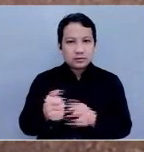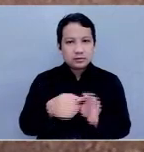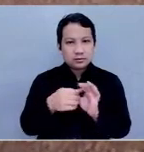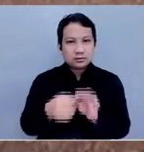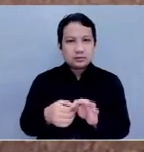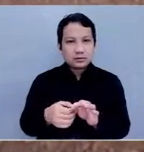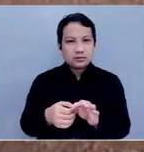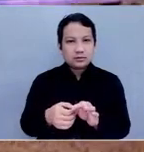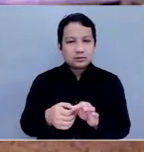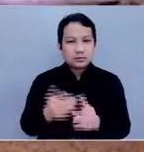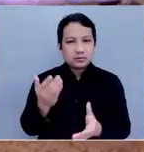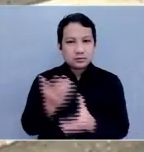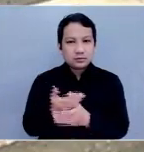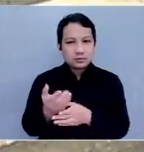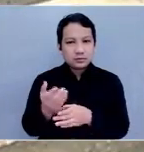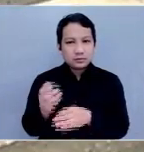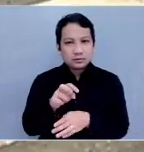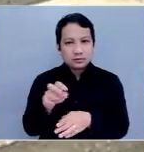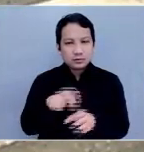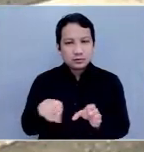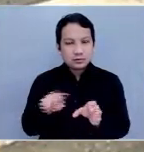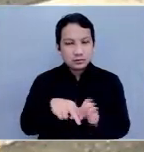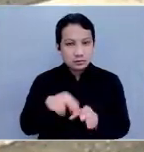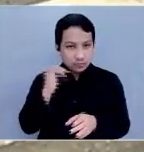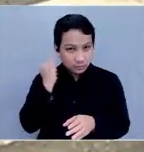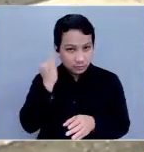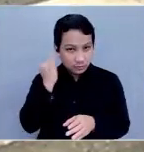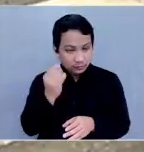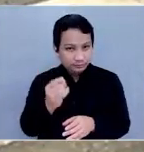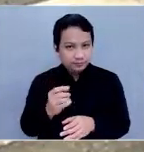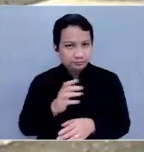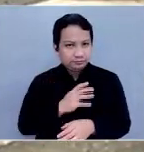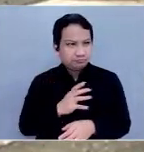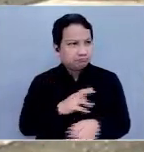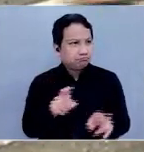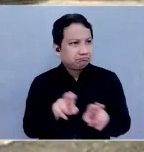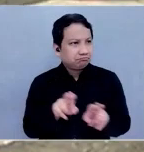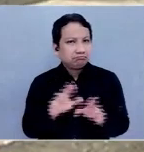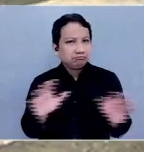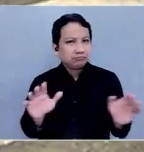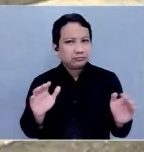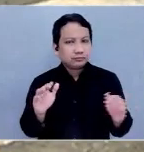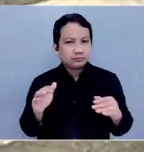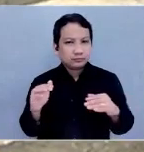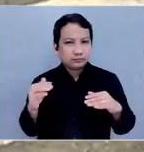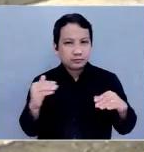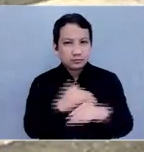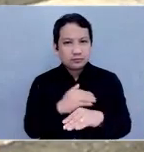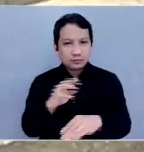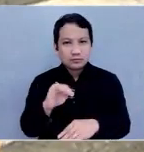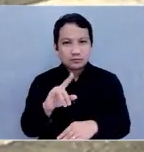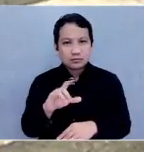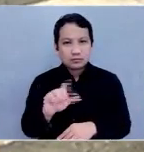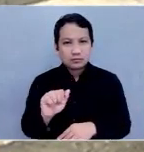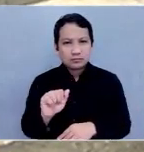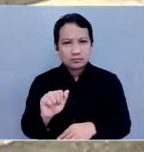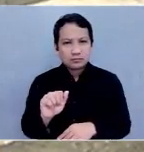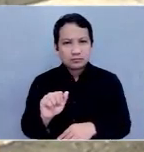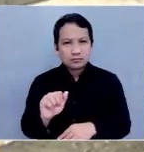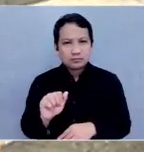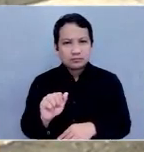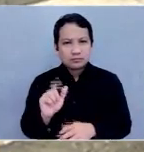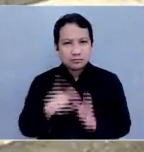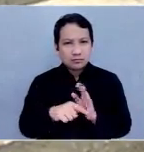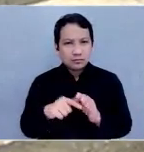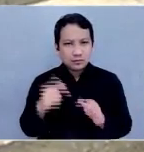pasada. Yes, sa ngayon halos normal naman ang daloy ng trapiko dito sa Mendiola. Maya-maya rin ang daan ng